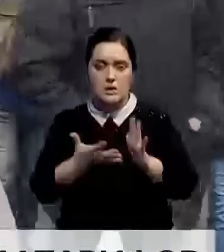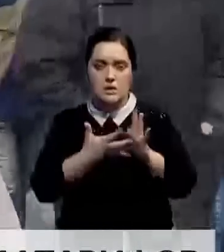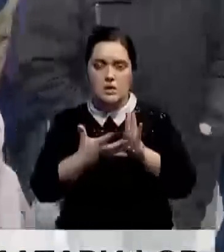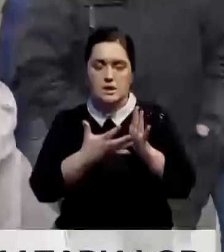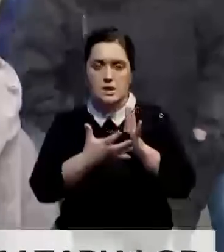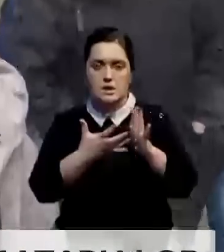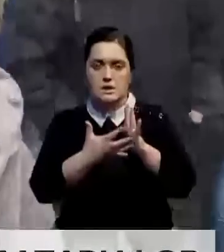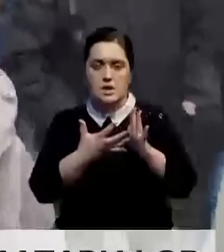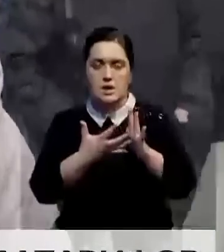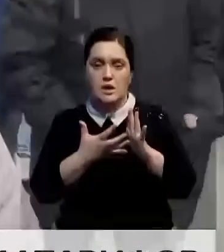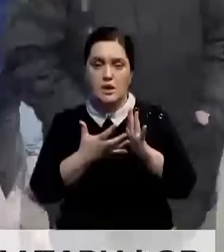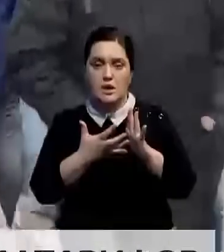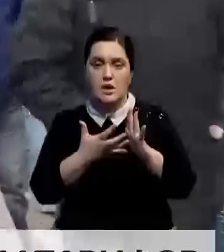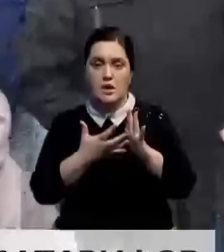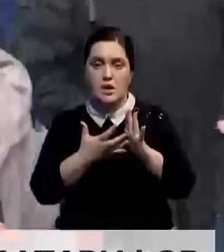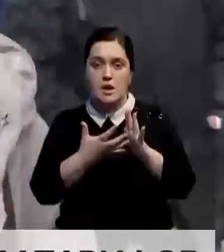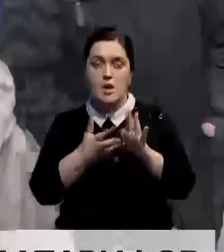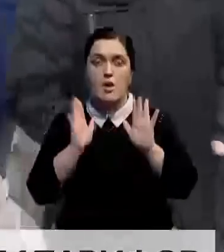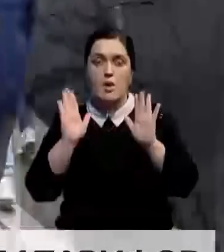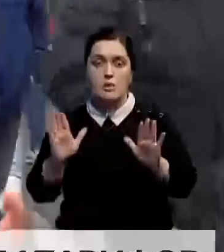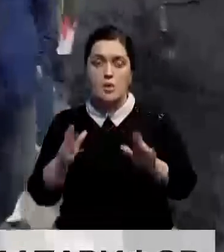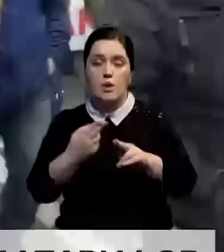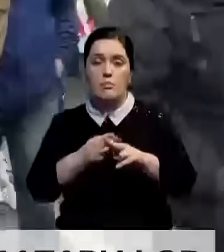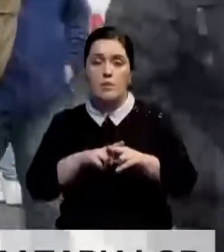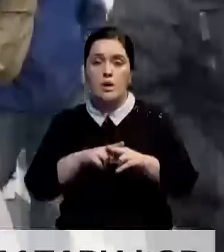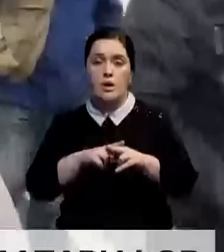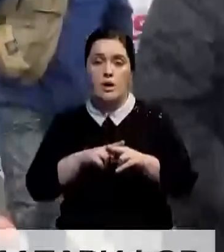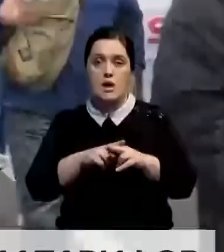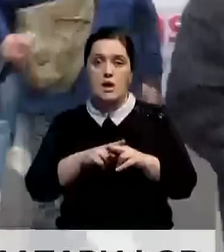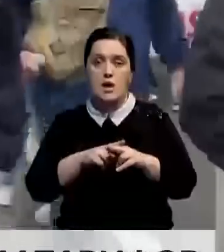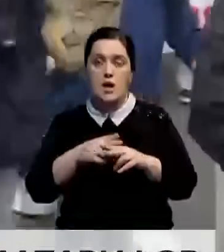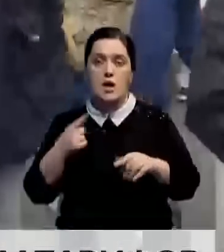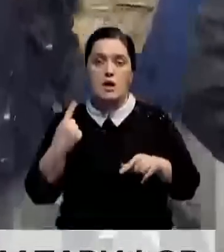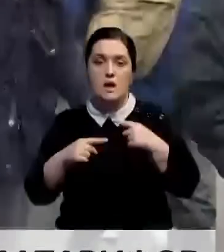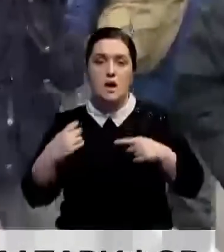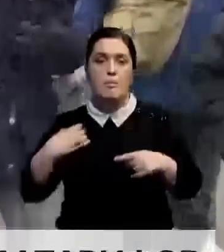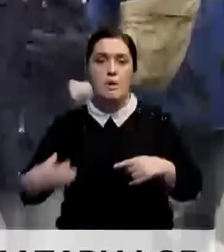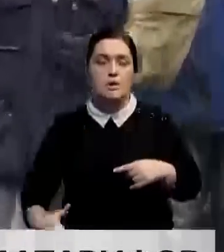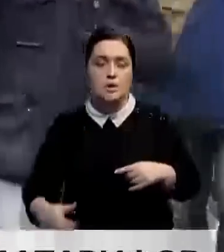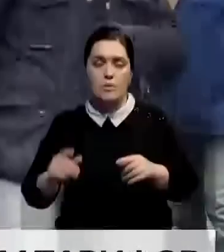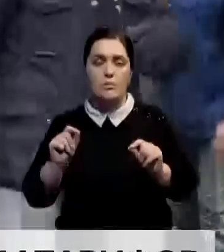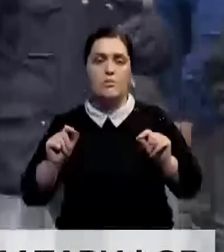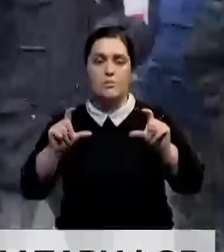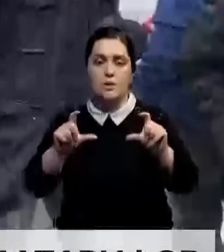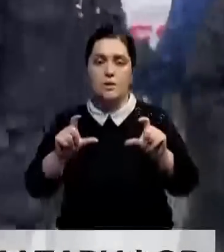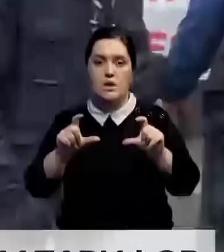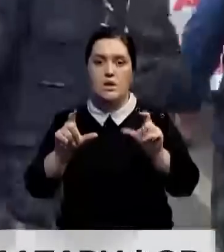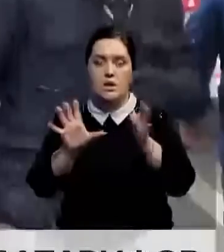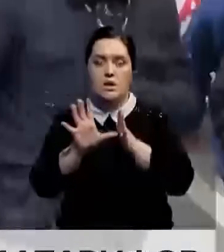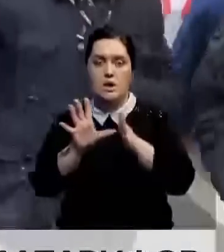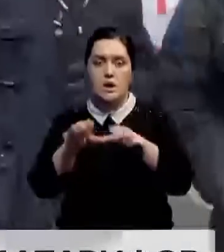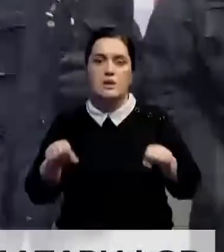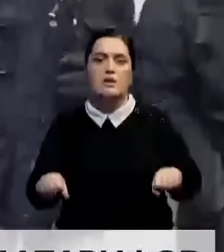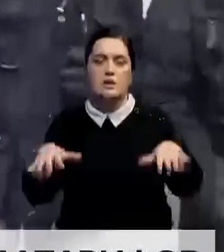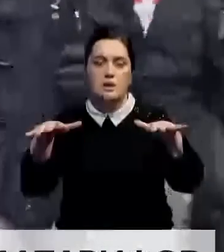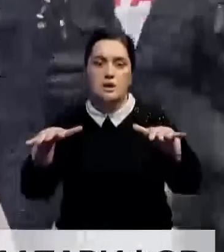заявляют производители хлеба. Она покроет лишь небольшую часть той разницы в тарифе, которая образовалась после повышения стоимости